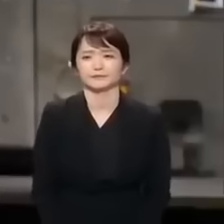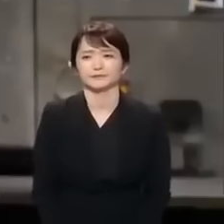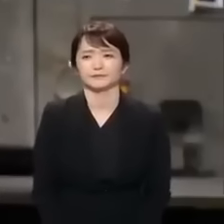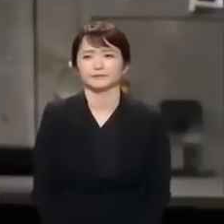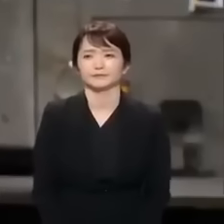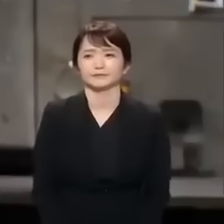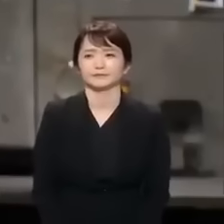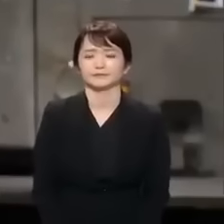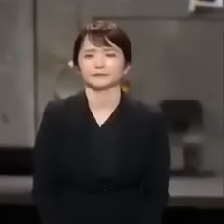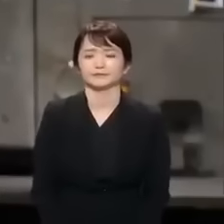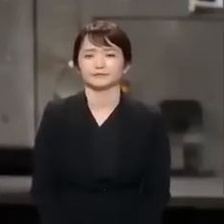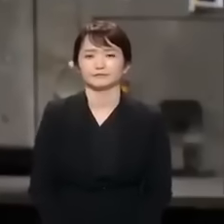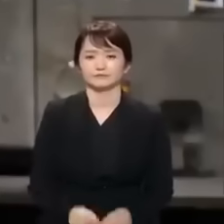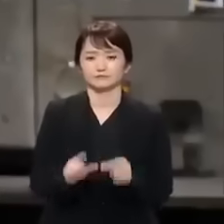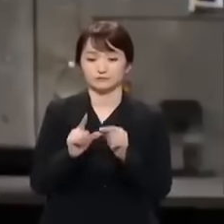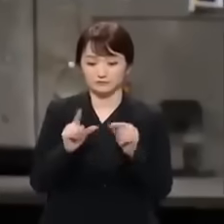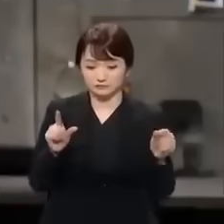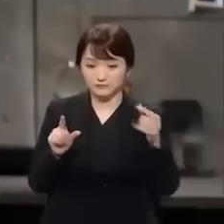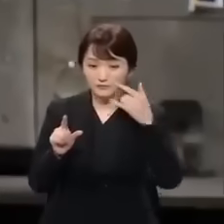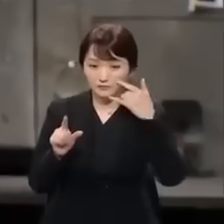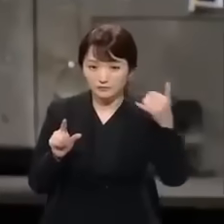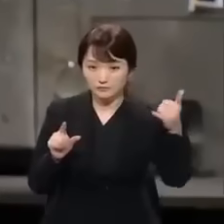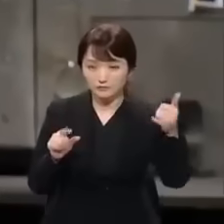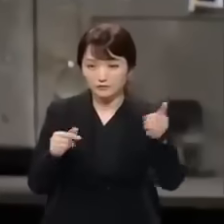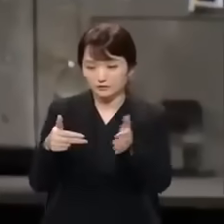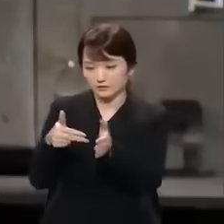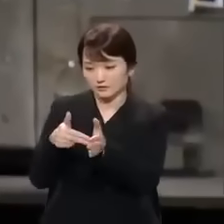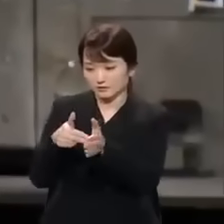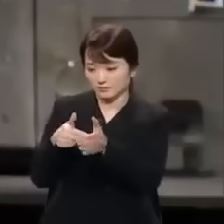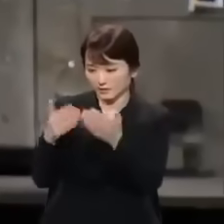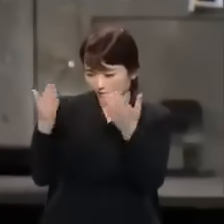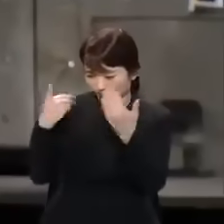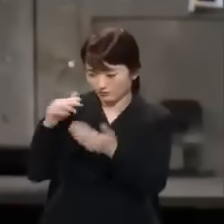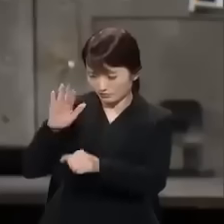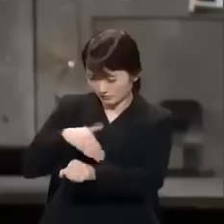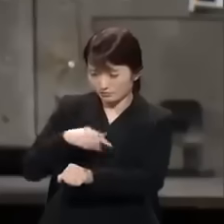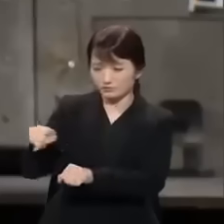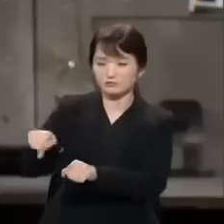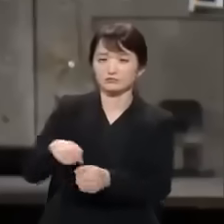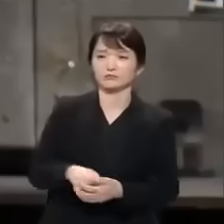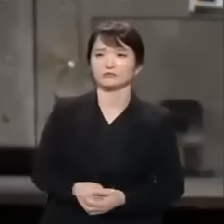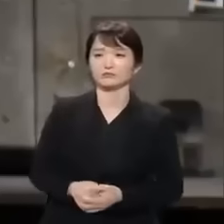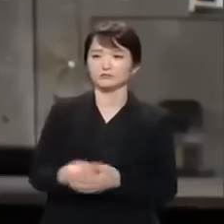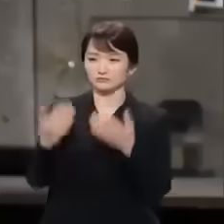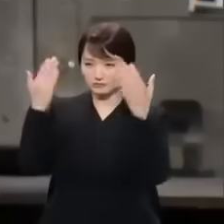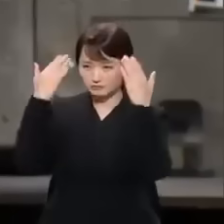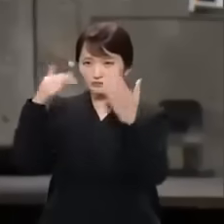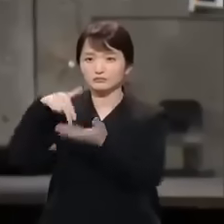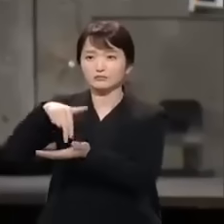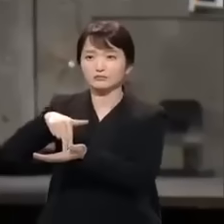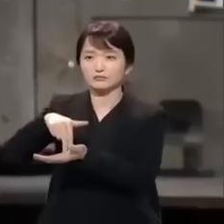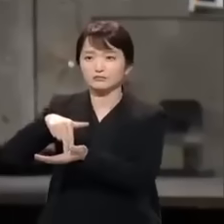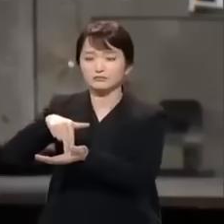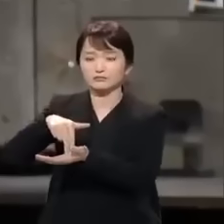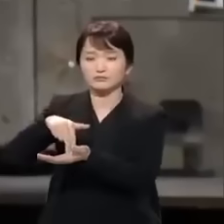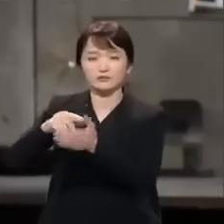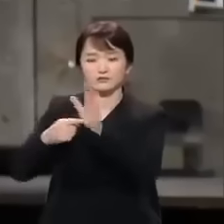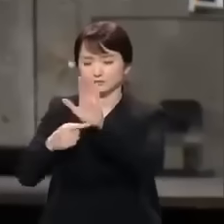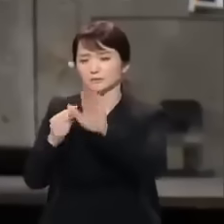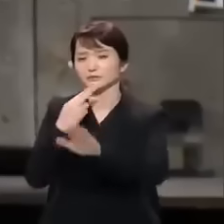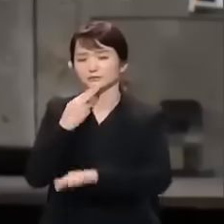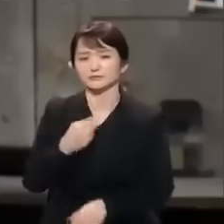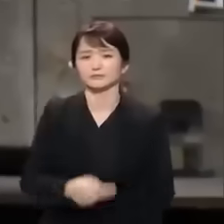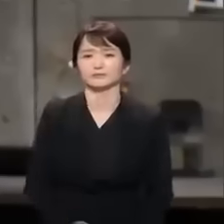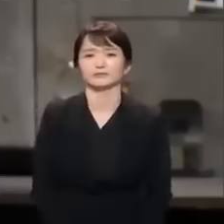일단 일부 학부모들이이 재단도 학교도 문제 아니냐라고 이제 제기를 하니까 학교 측에서는 뭐 입장이 없다라고 얘기를 하고